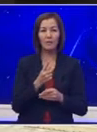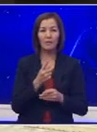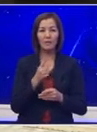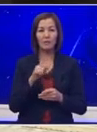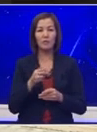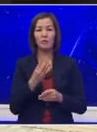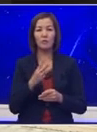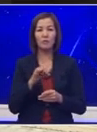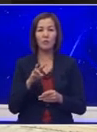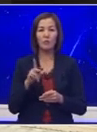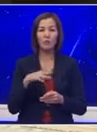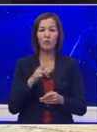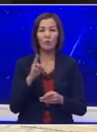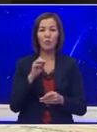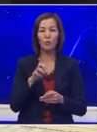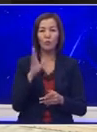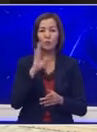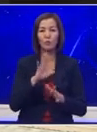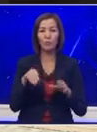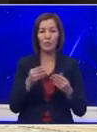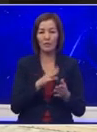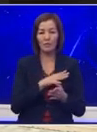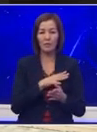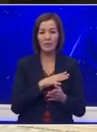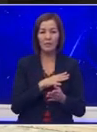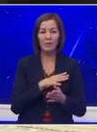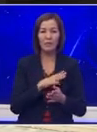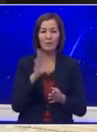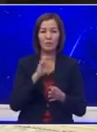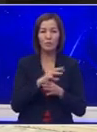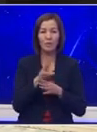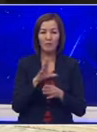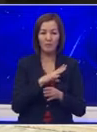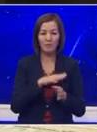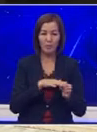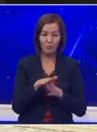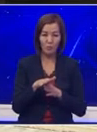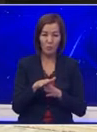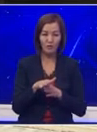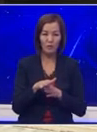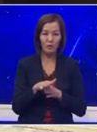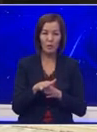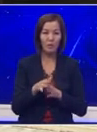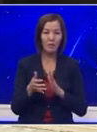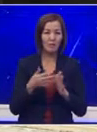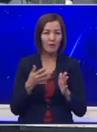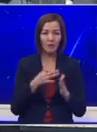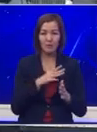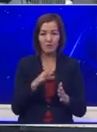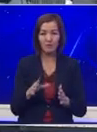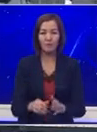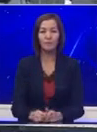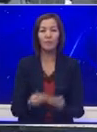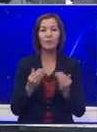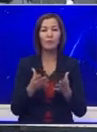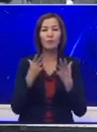1,3 миллион куб су берілді вегетация кезінде. Жалпы су тапшылығы байқалған жоқ.